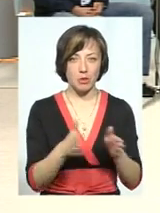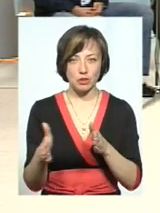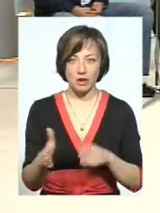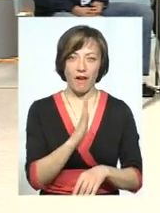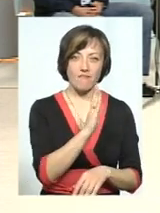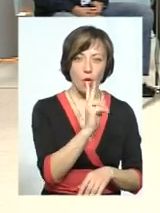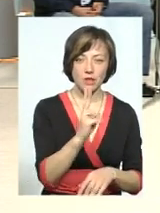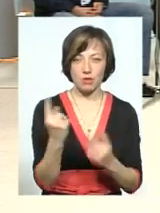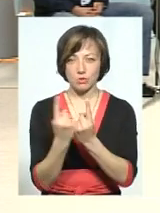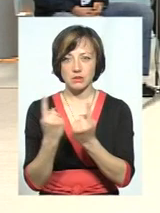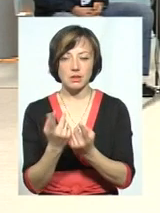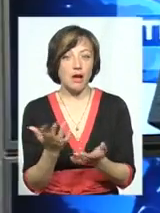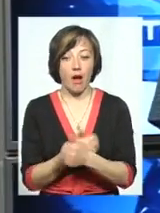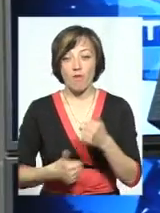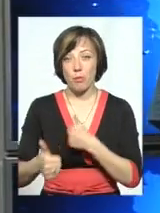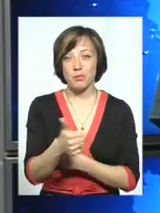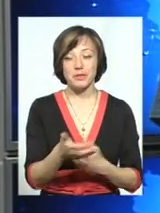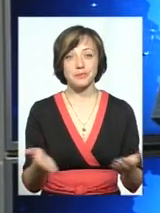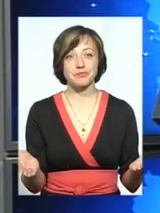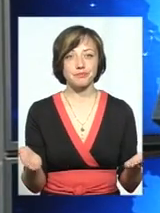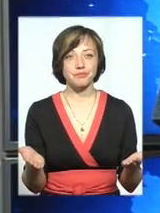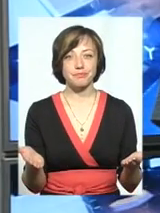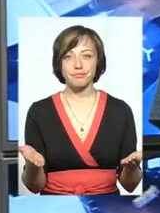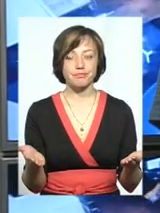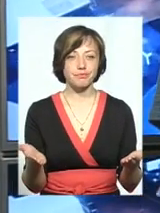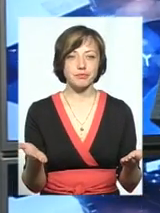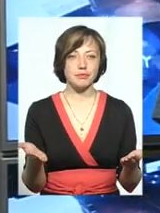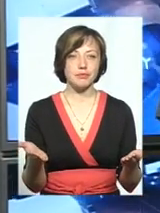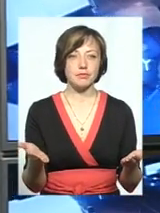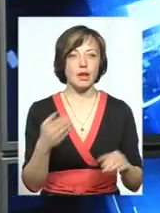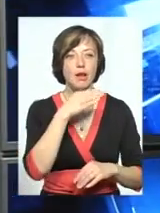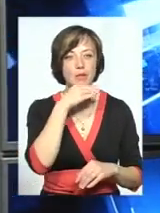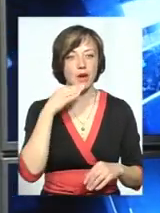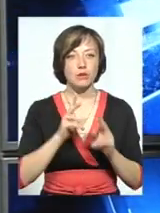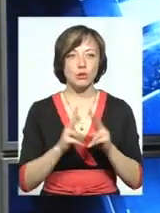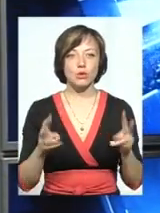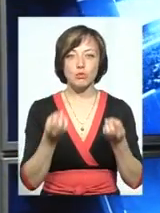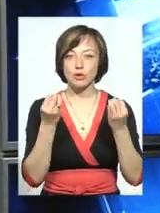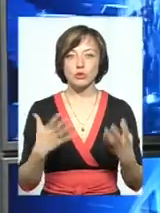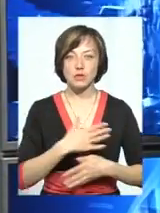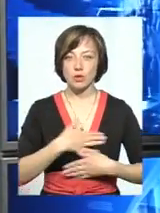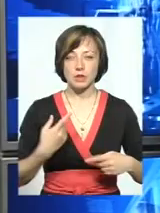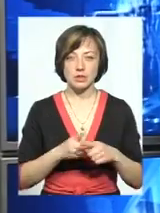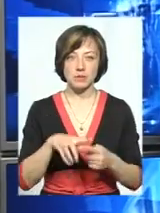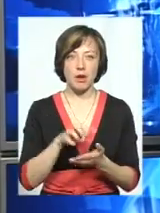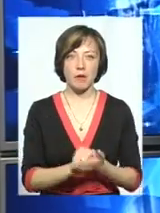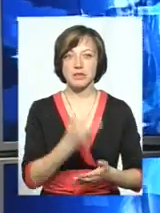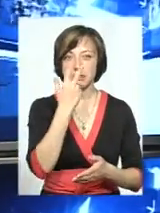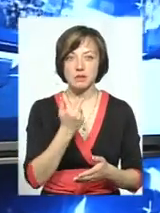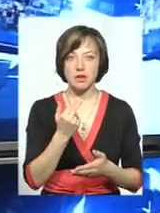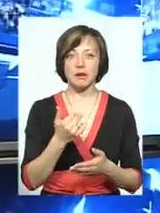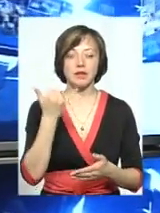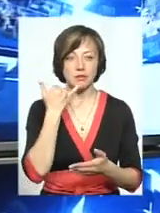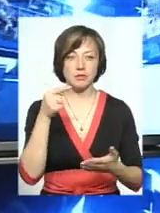ВПН, ну, обхід, так, ну, я думаю, що багато хто просто не захоче цим займатися. Я думаю, це